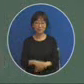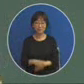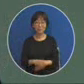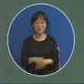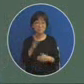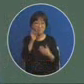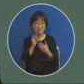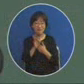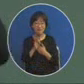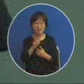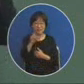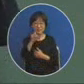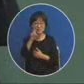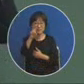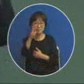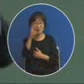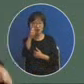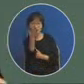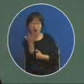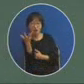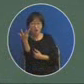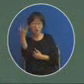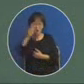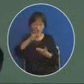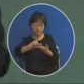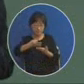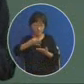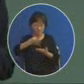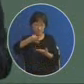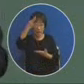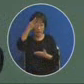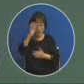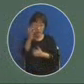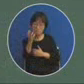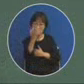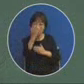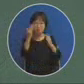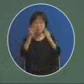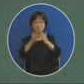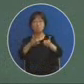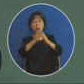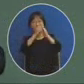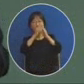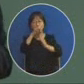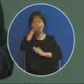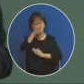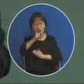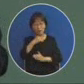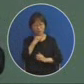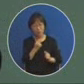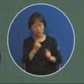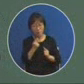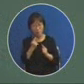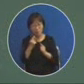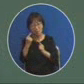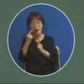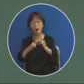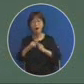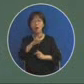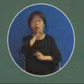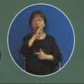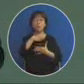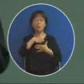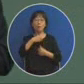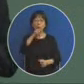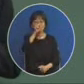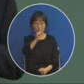지으면 좋죠. And it'd be great if you could spend a few 나이가 들수록 좋죠. One to make a nice house. Then the older you get,